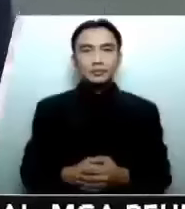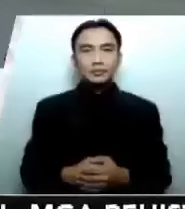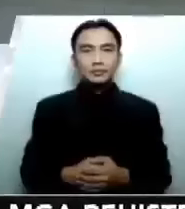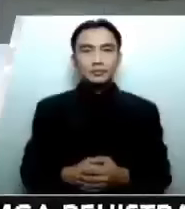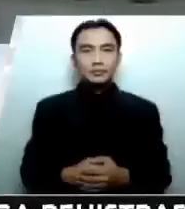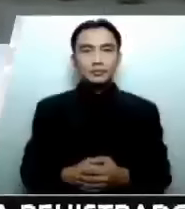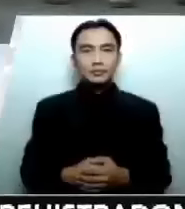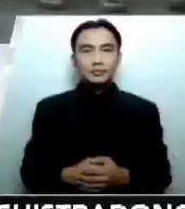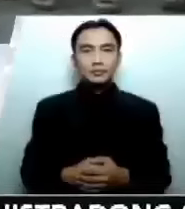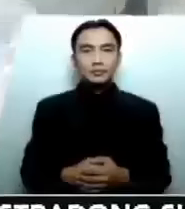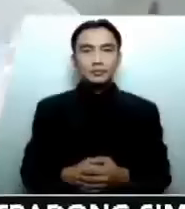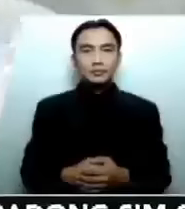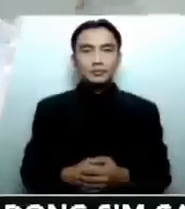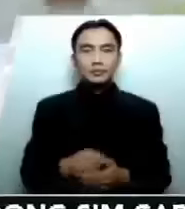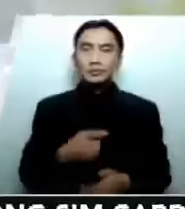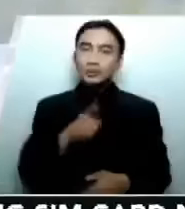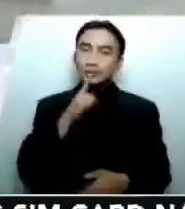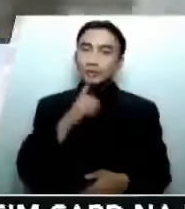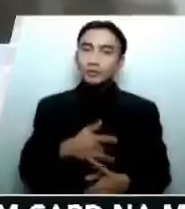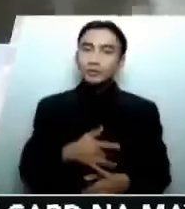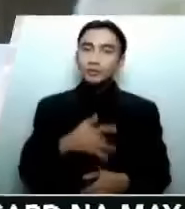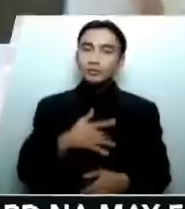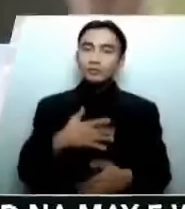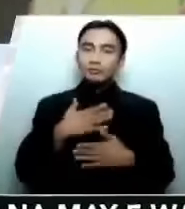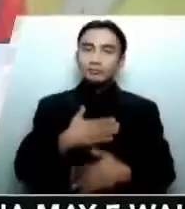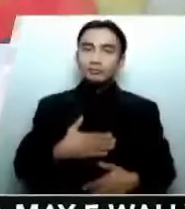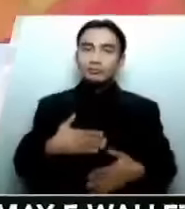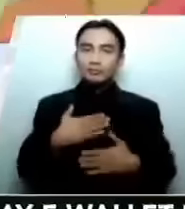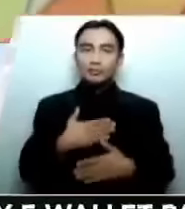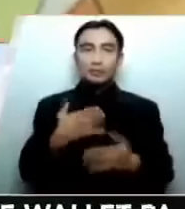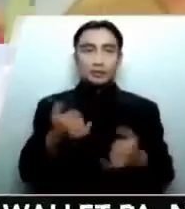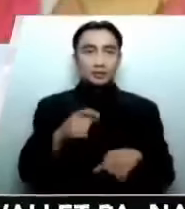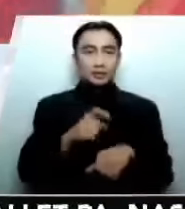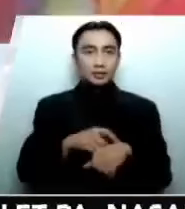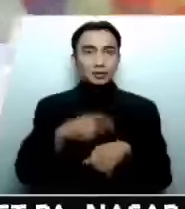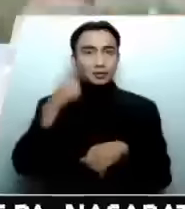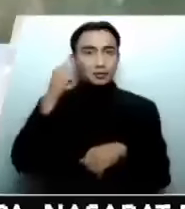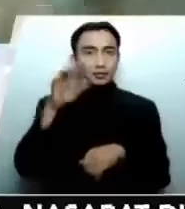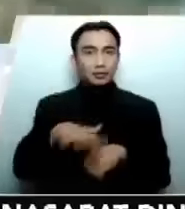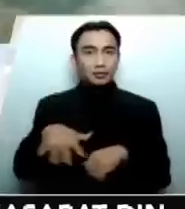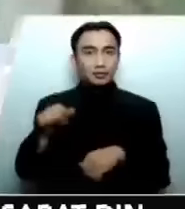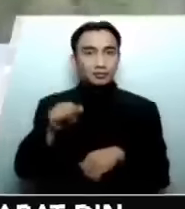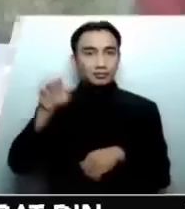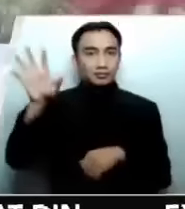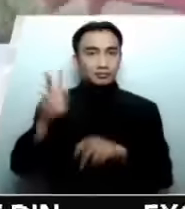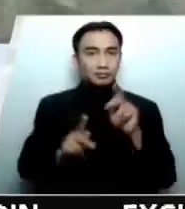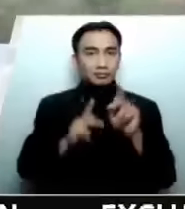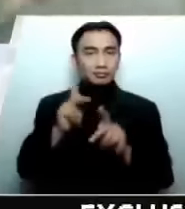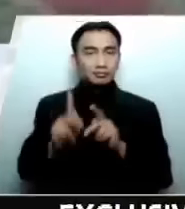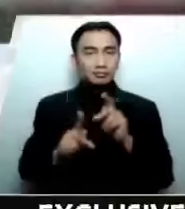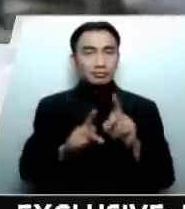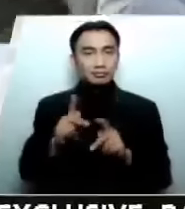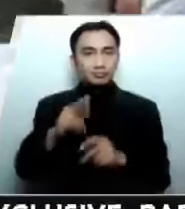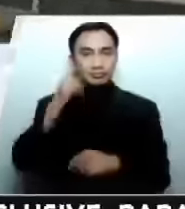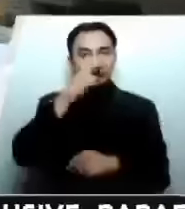Damang-dama na ang kasiyahan sa makasaysayang araw na ito para sa mga taga-Antipolo City, Rizal.